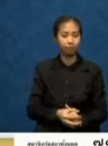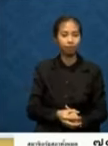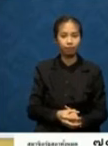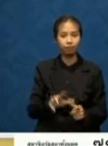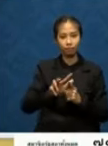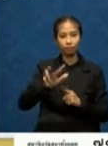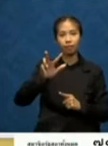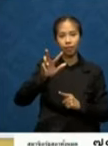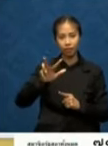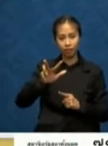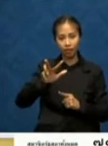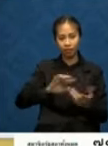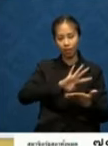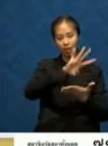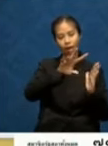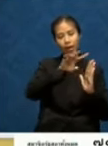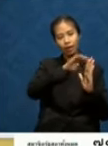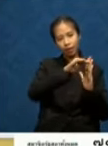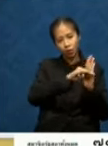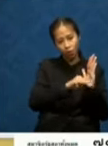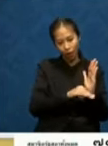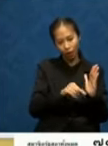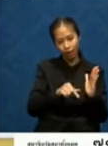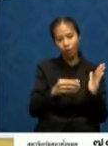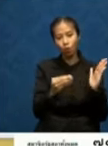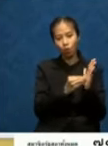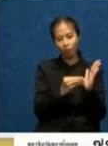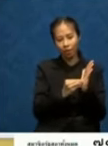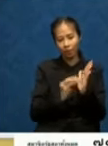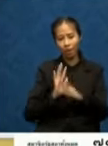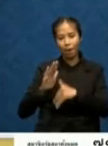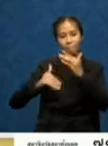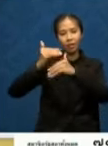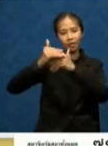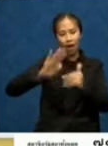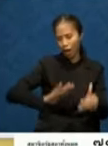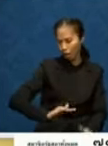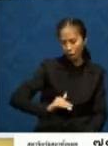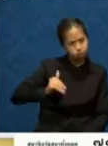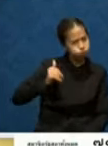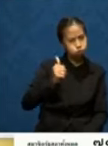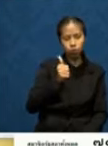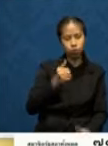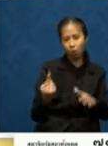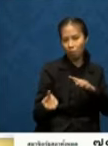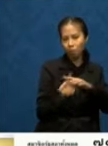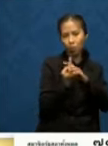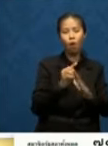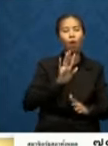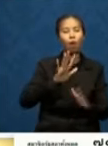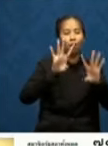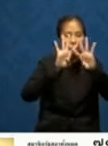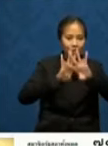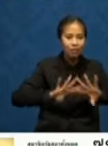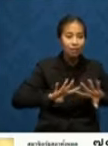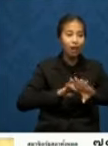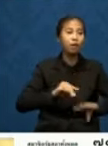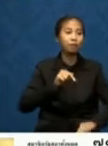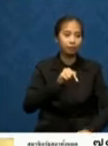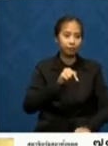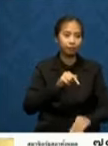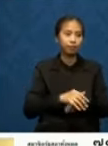ที่3ก็คือนโยบายพัฒนากรุงเทพให้เป็นนครเจนีวาแห่งเอเชียเป็นศูนย์กลางองค์การระหว่างประเทศและการ